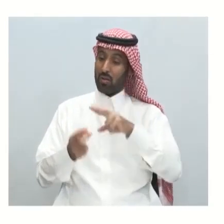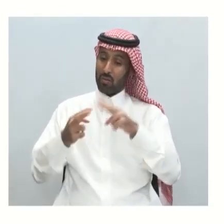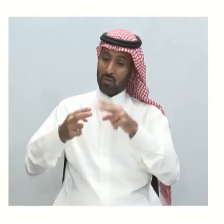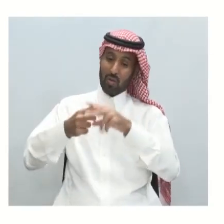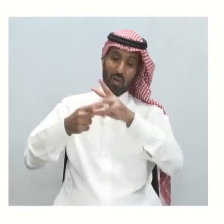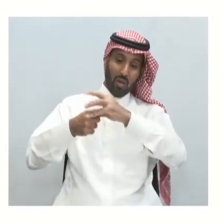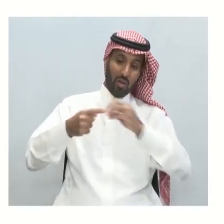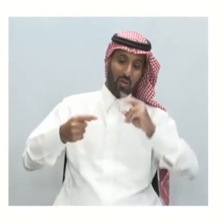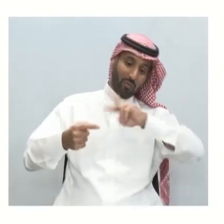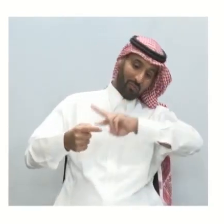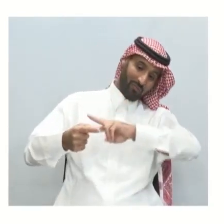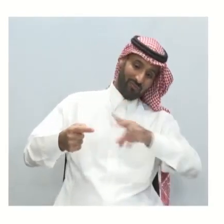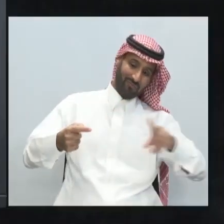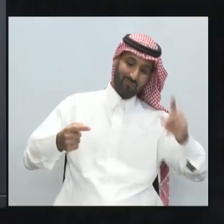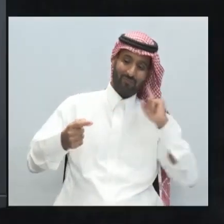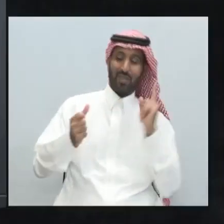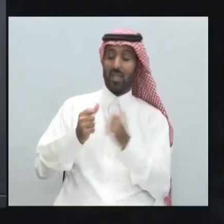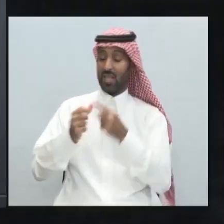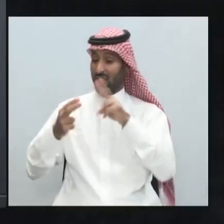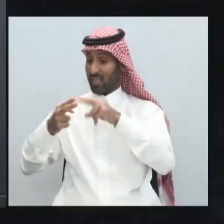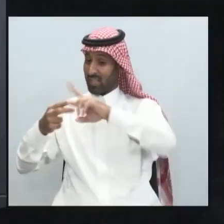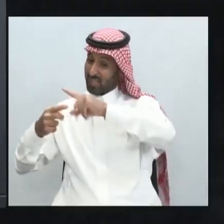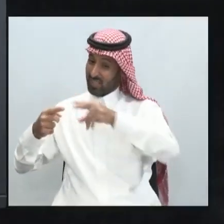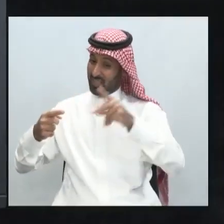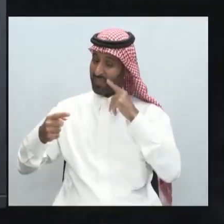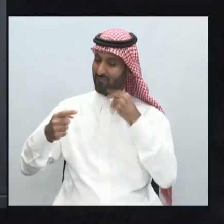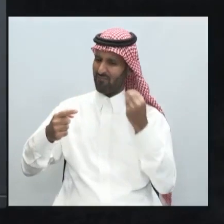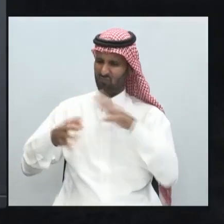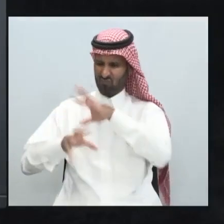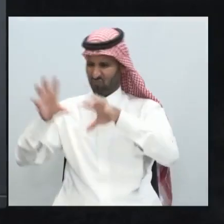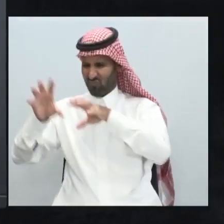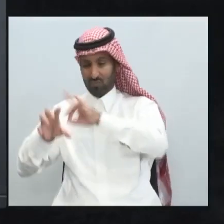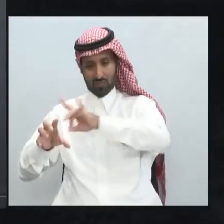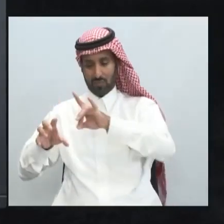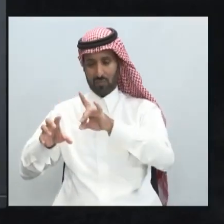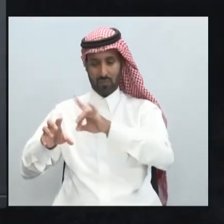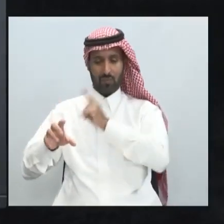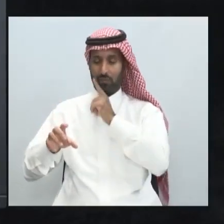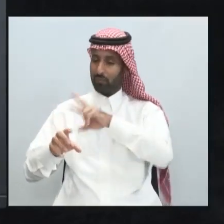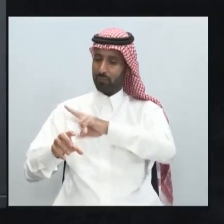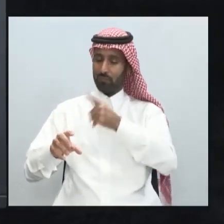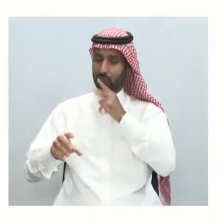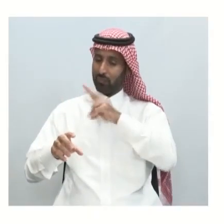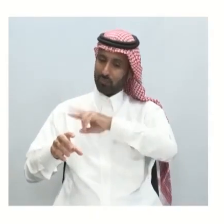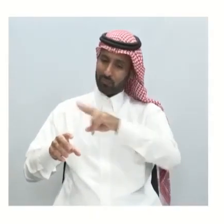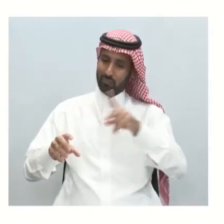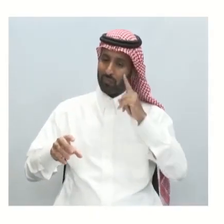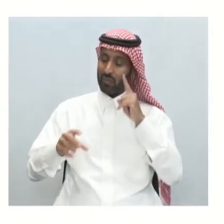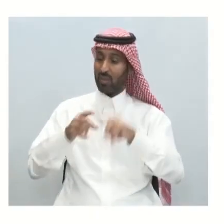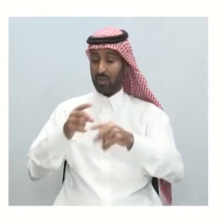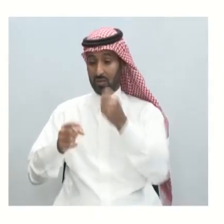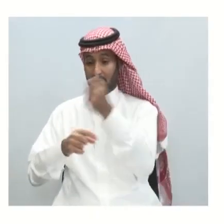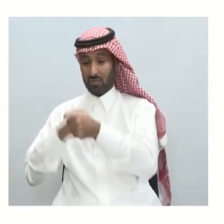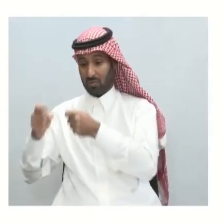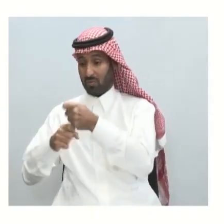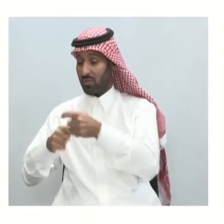مختلفه لذا بما ان الكهروسالبيه مختلفه هل سيكون التوزيع بالتساوي لا لذا لا يتوزع زوج